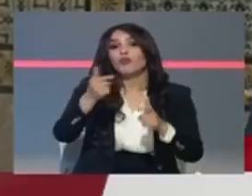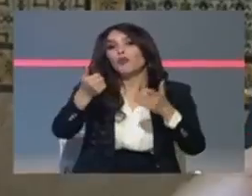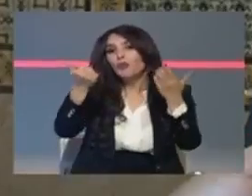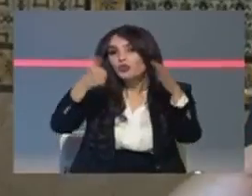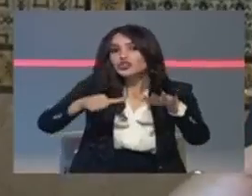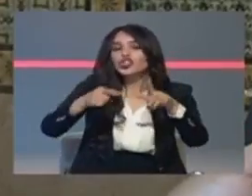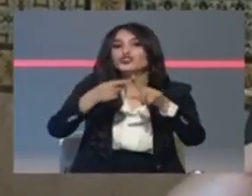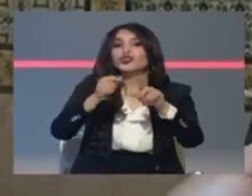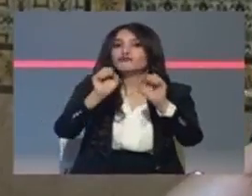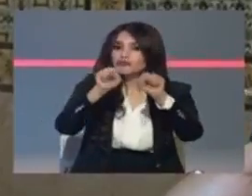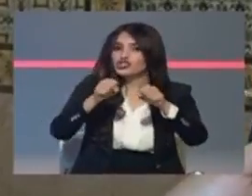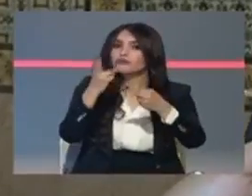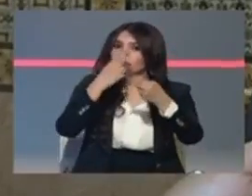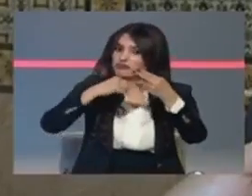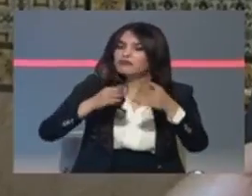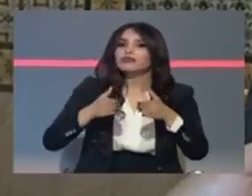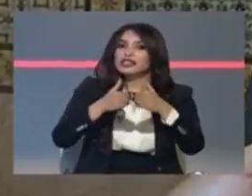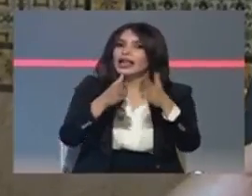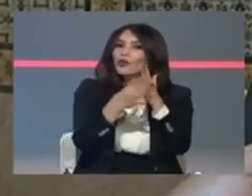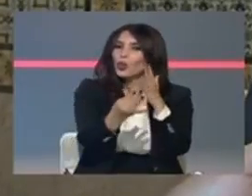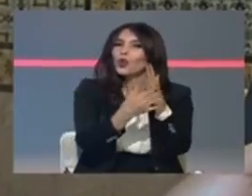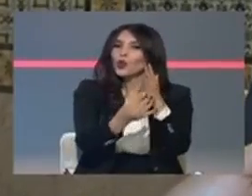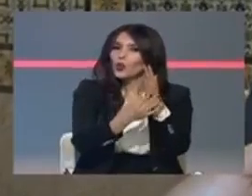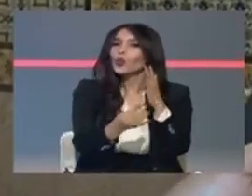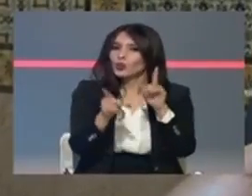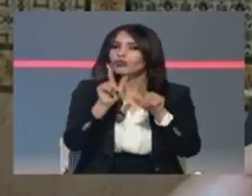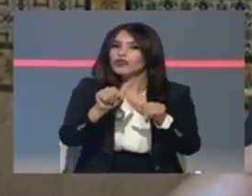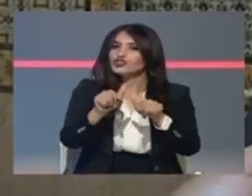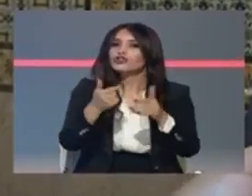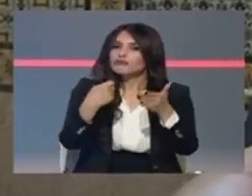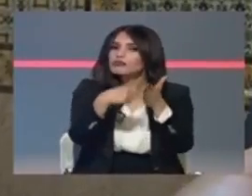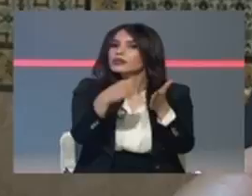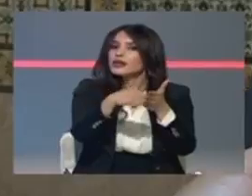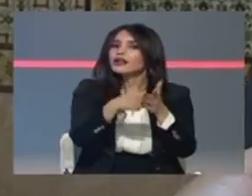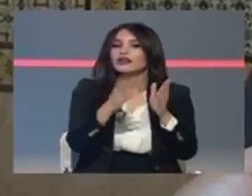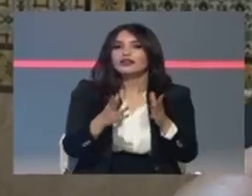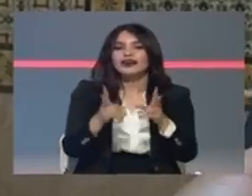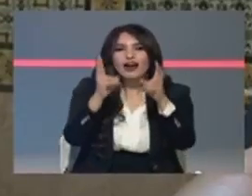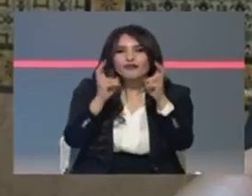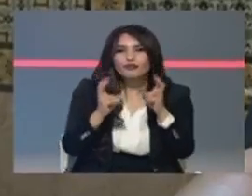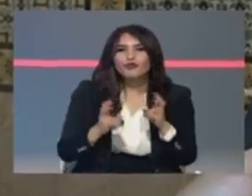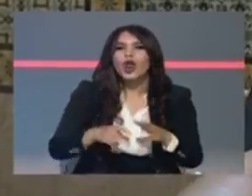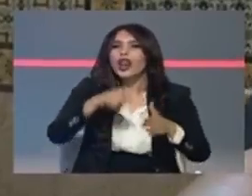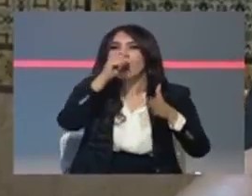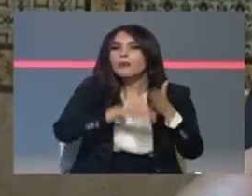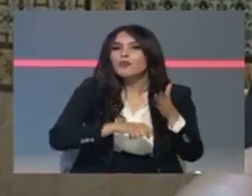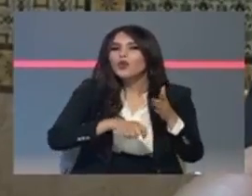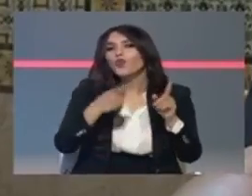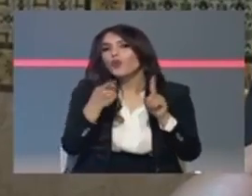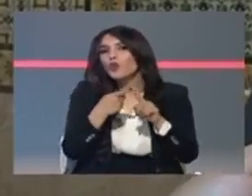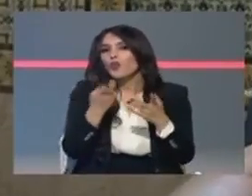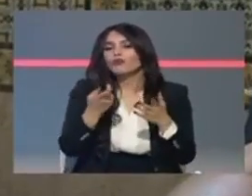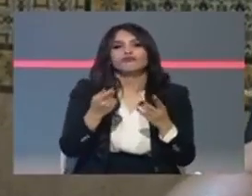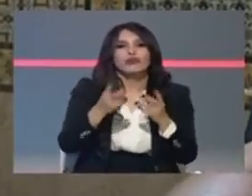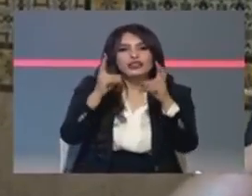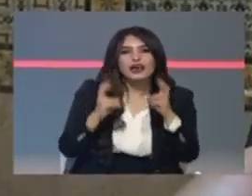من البنوك، نخفوا عليها العباء، نخفوا عليها كذلك كل ما هو امبو. الامبو اليوم